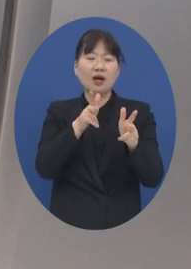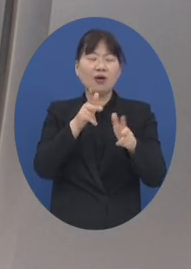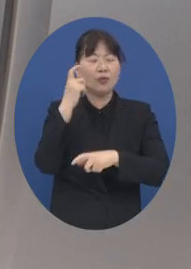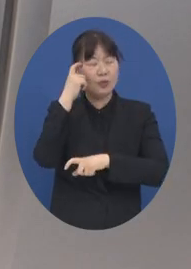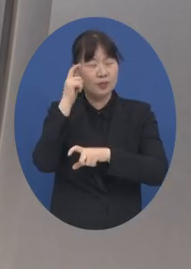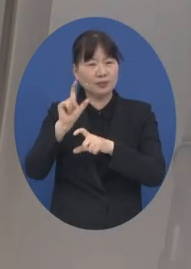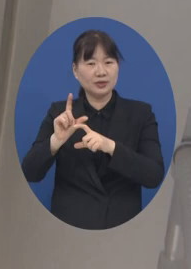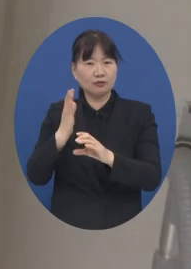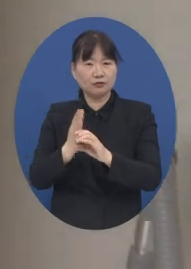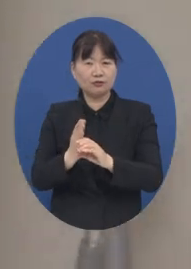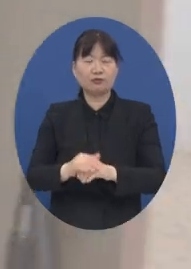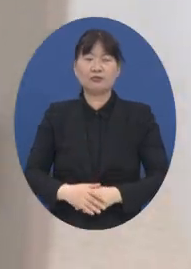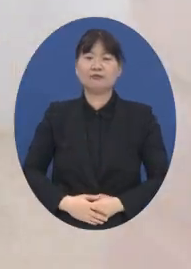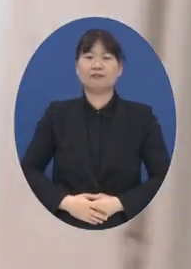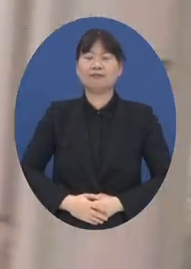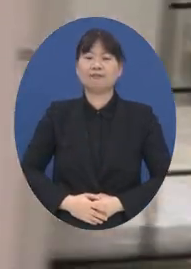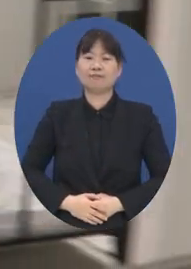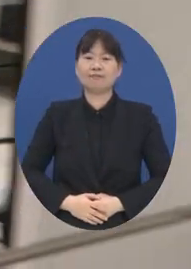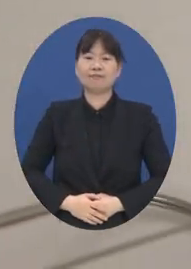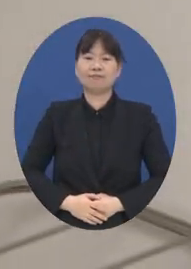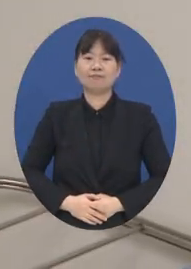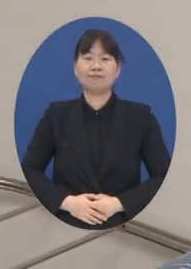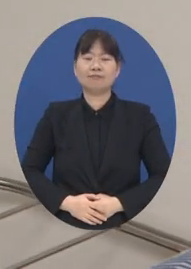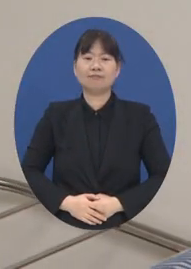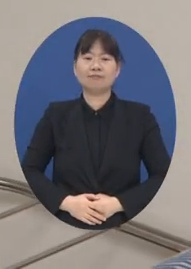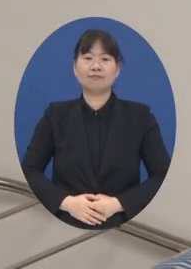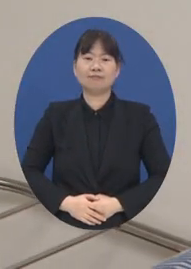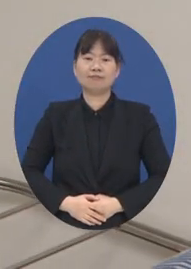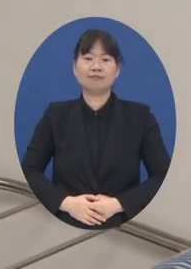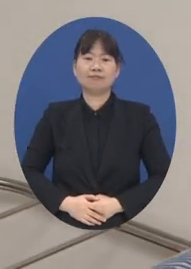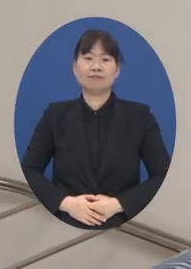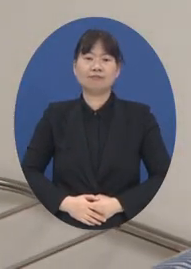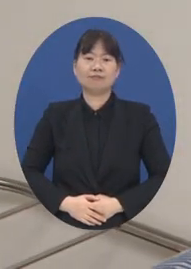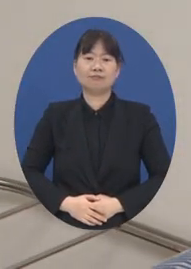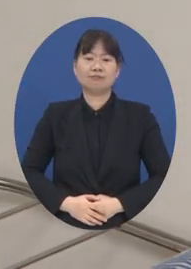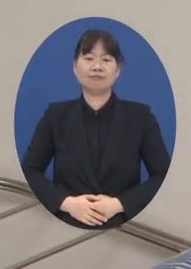고민중입니다 경기 gtv 최주연 입니다